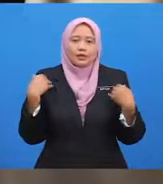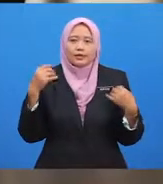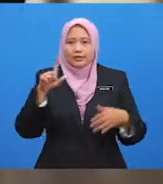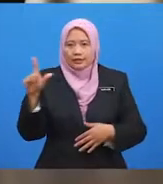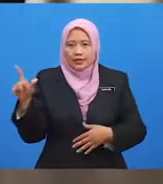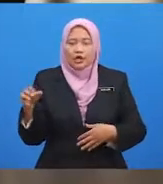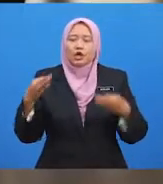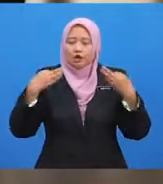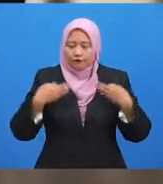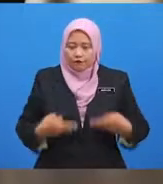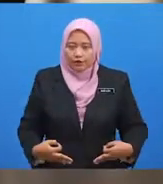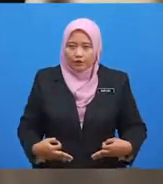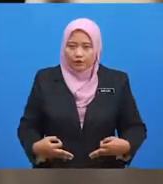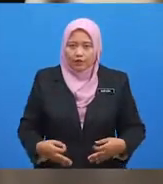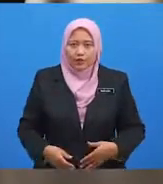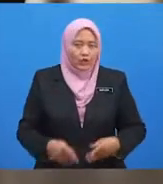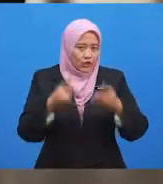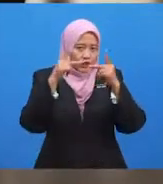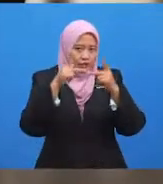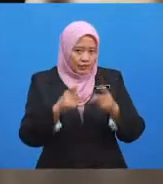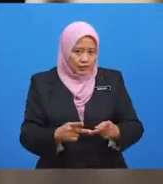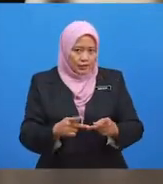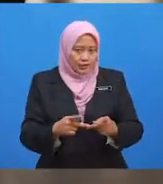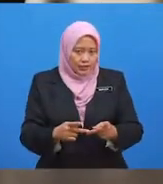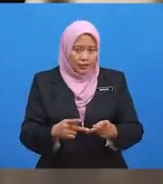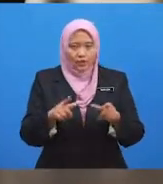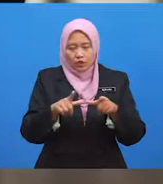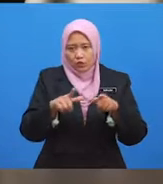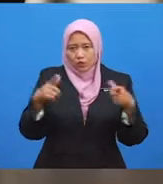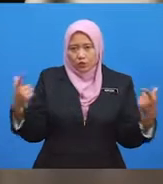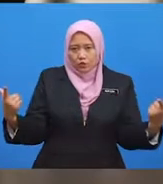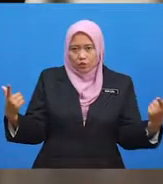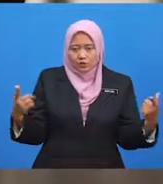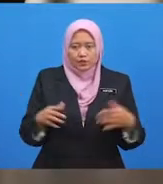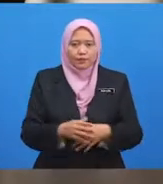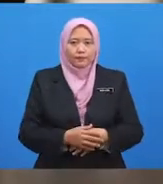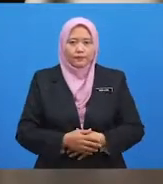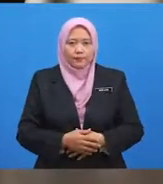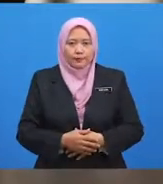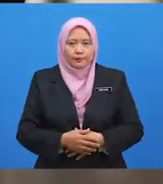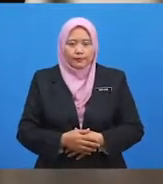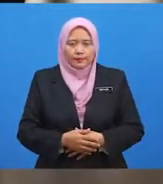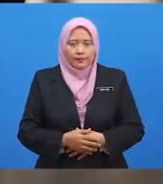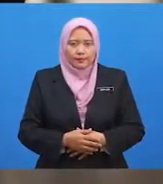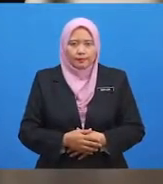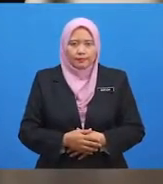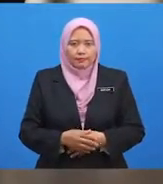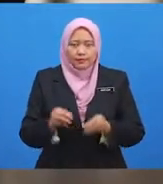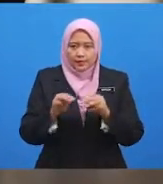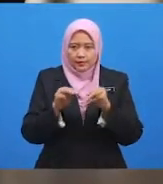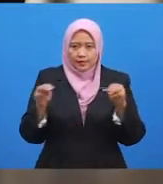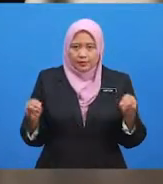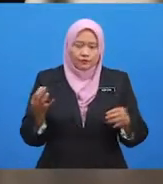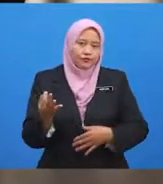dari segi keluasan struktur tanahnya dan sebagainya Di manakah Luman